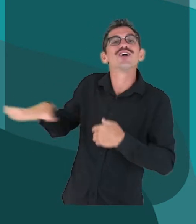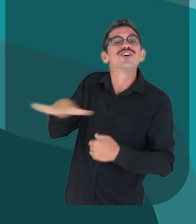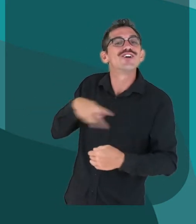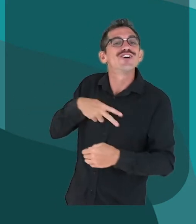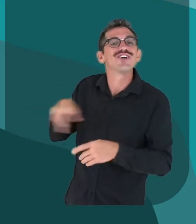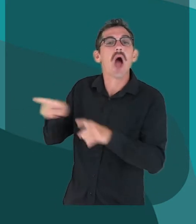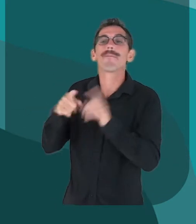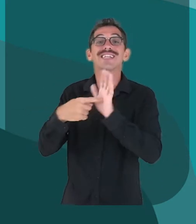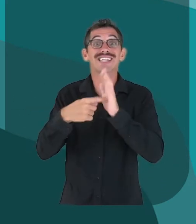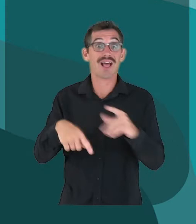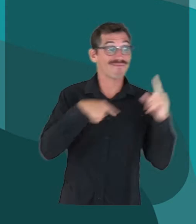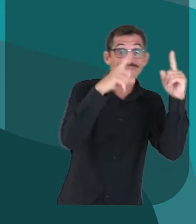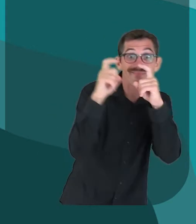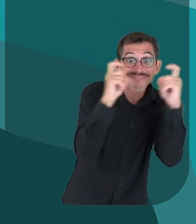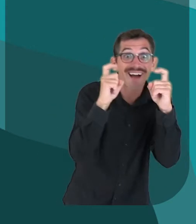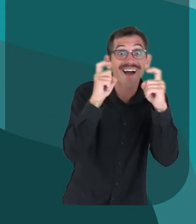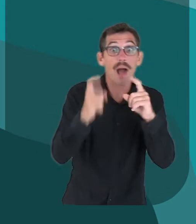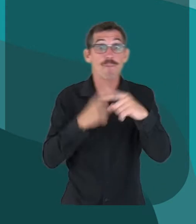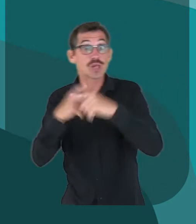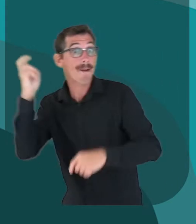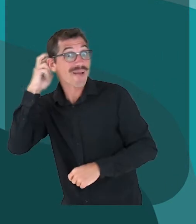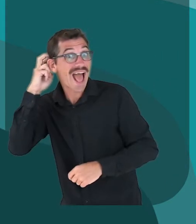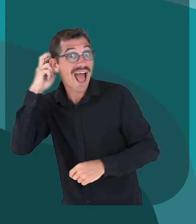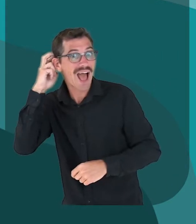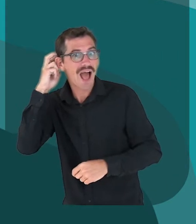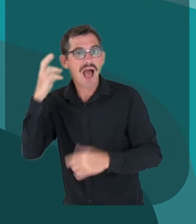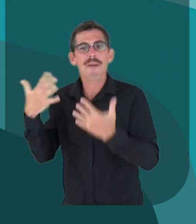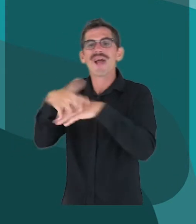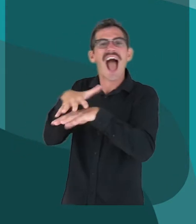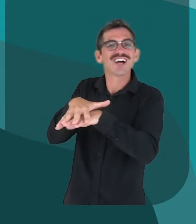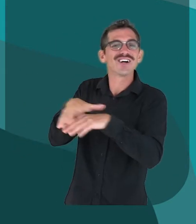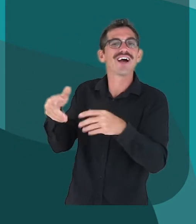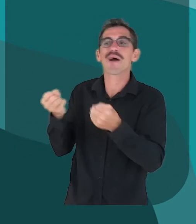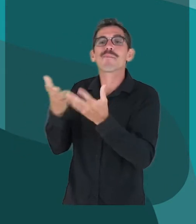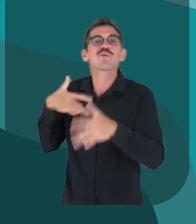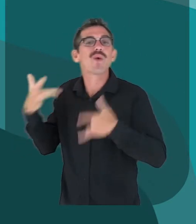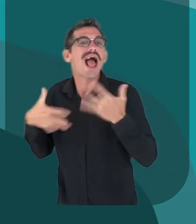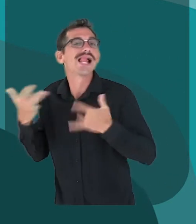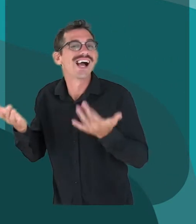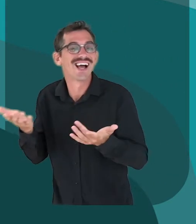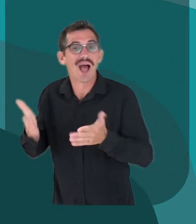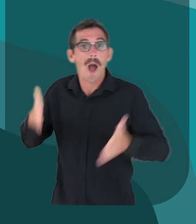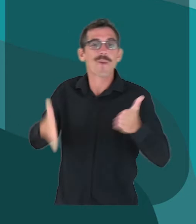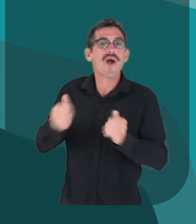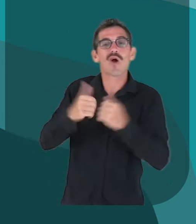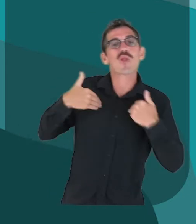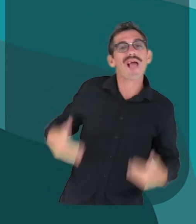mes proches, comme quoi, je suis avec l'appareil photo, l'implant cochléaire, je suis multisensoriel,